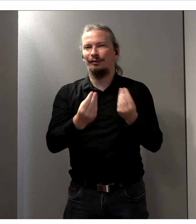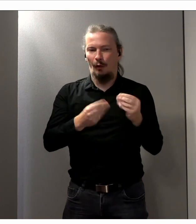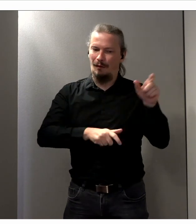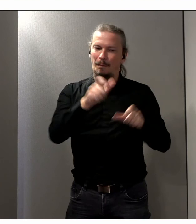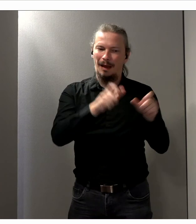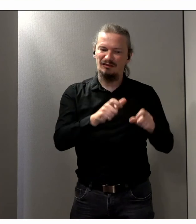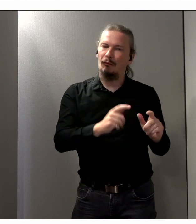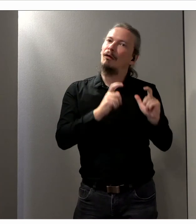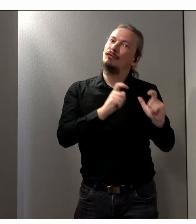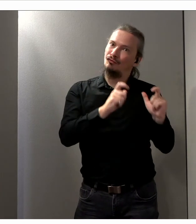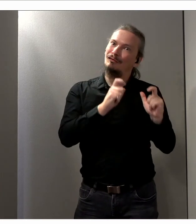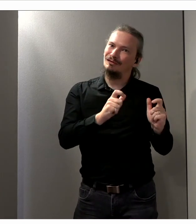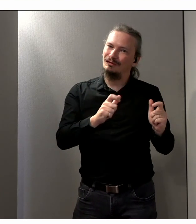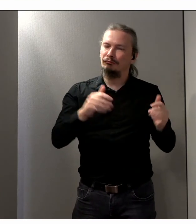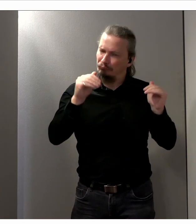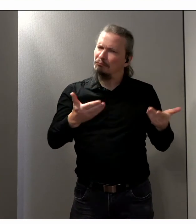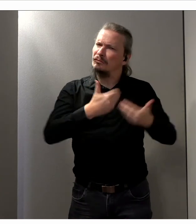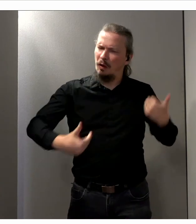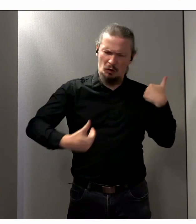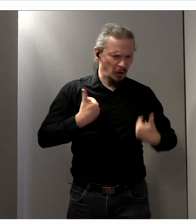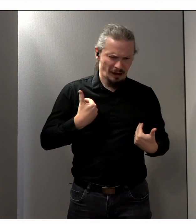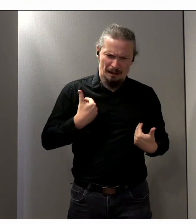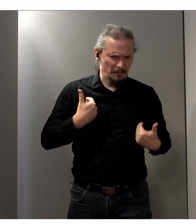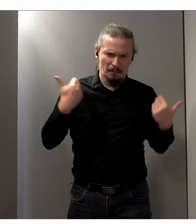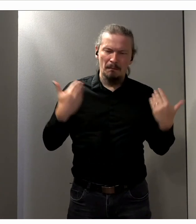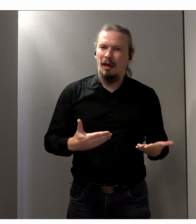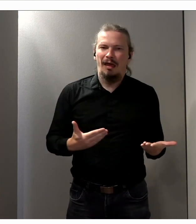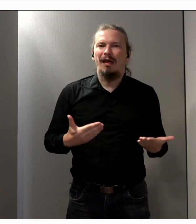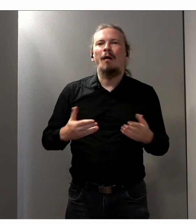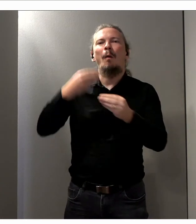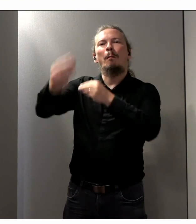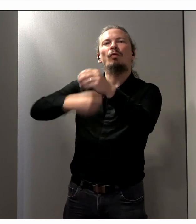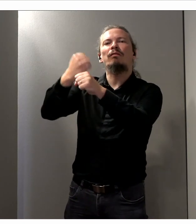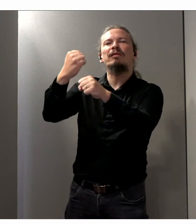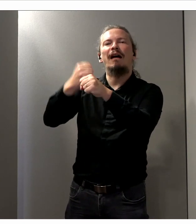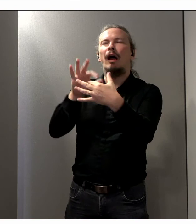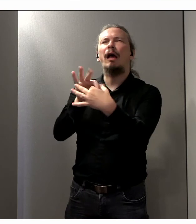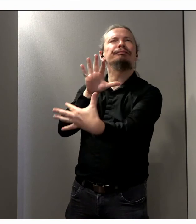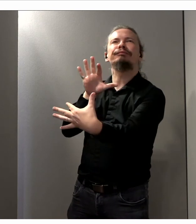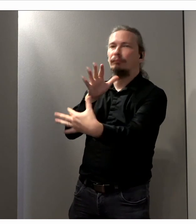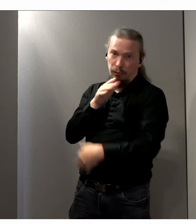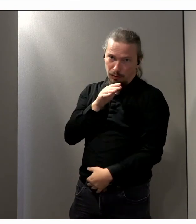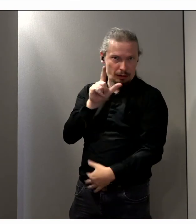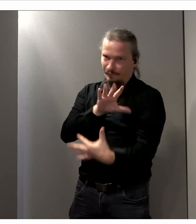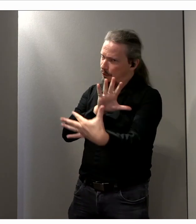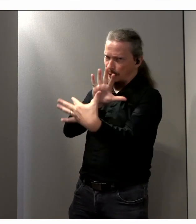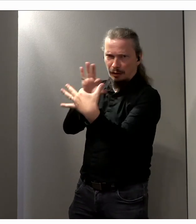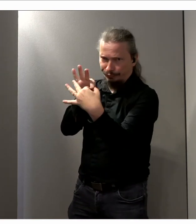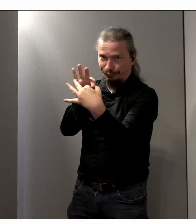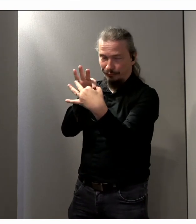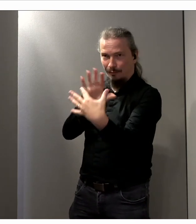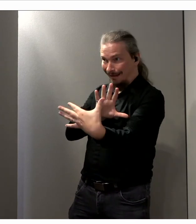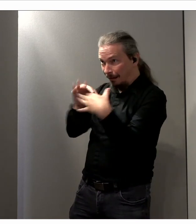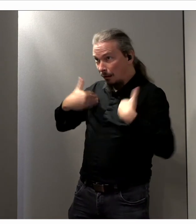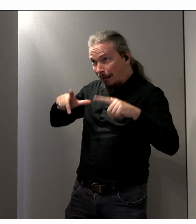de personnes en situation de handicap, ne peuvent pas être déconnectées du marché du travail et doivent inviter ce dernier à une